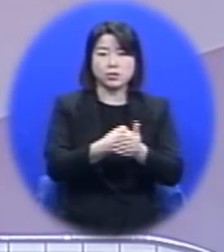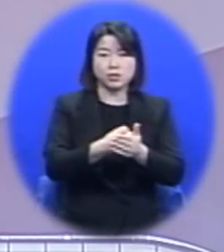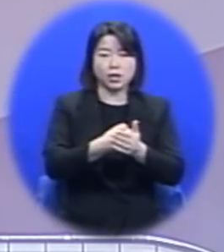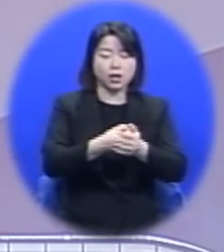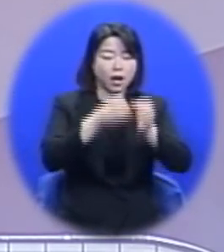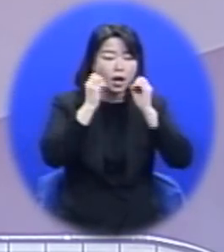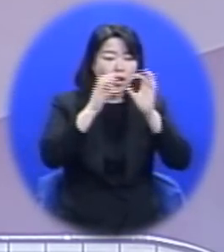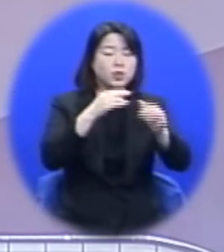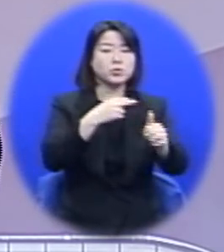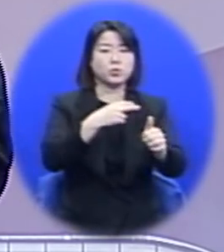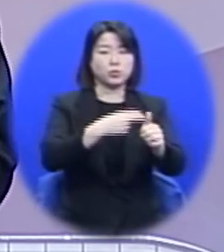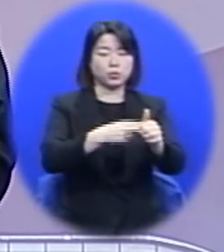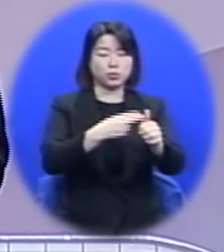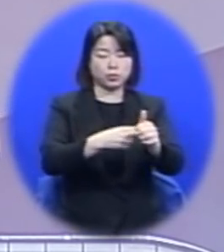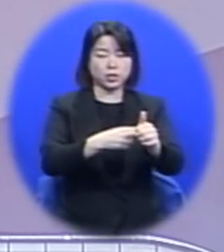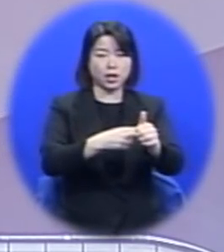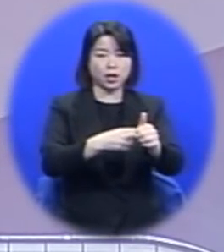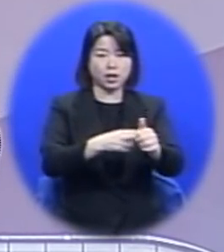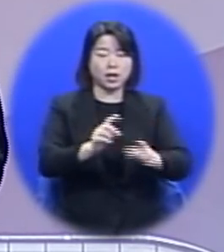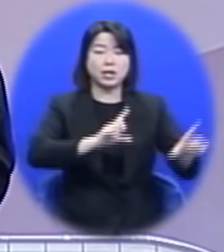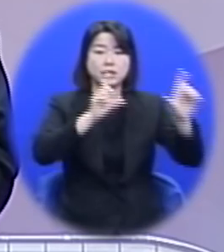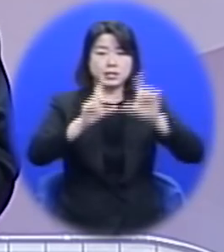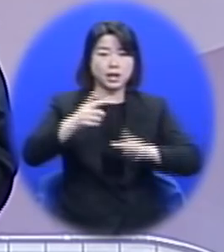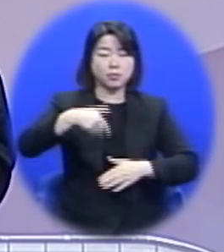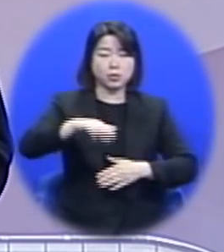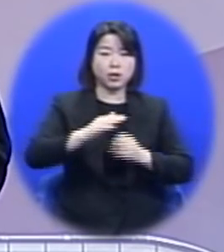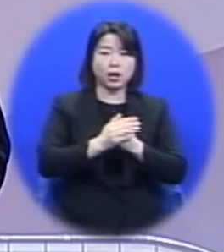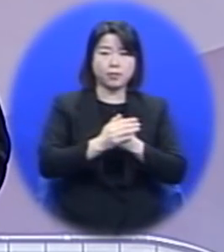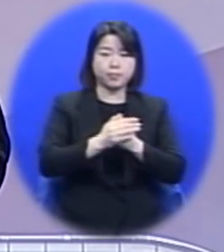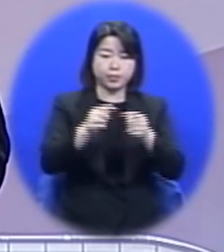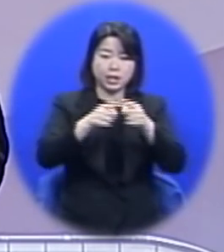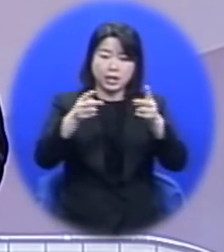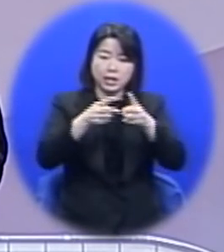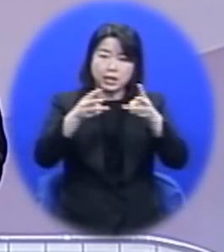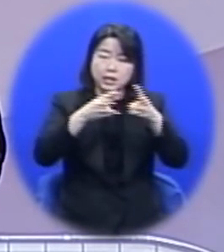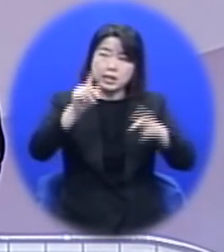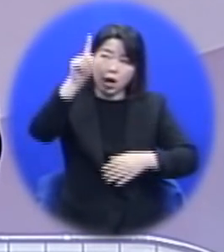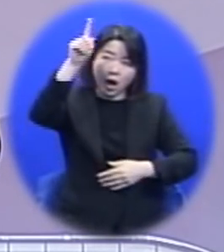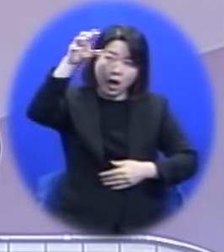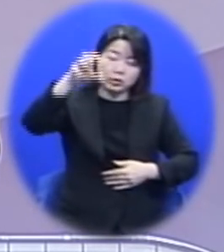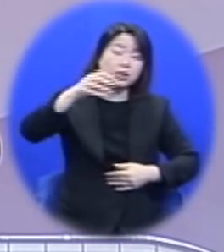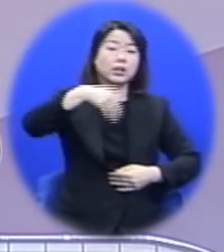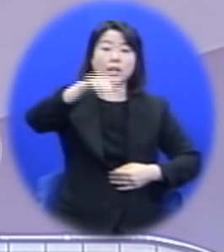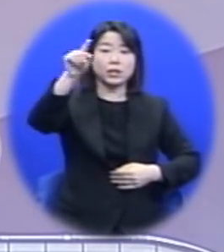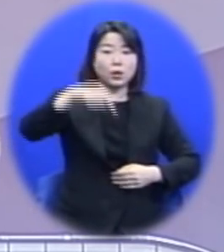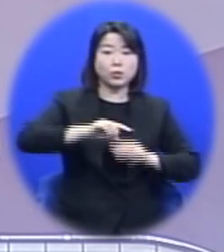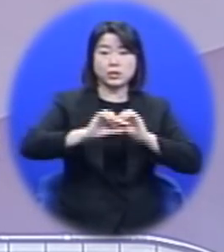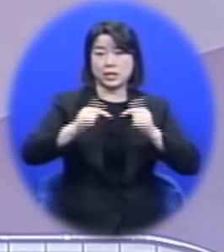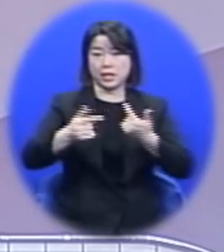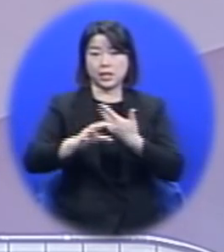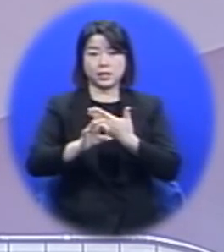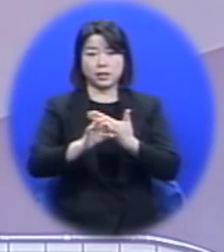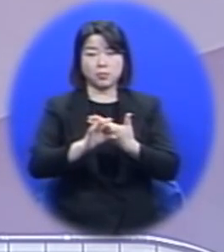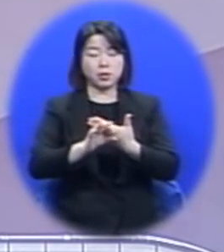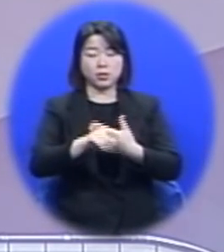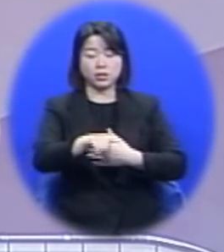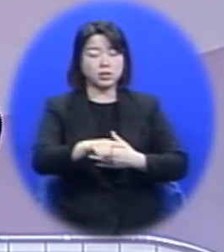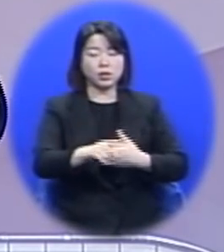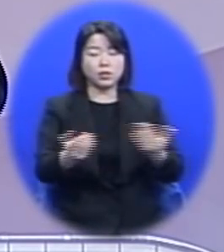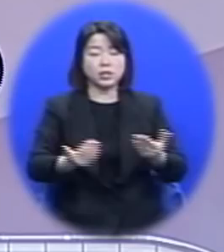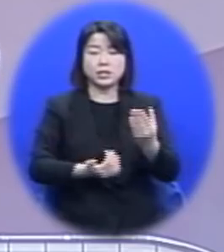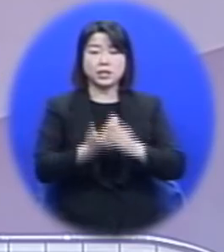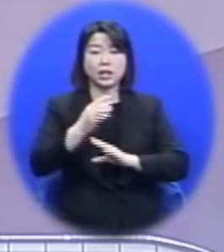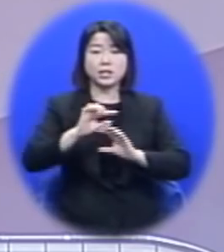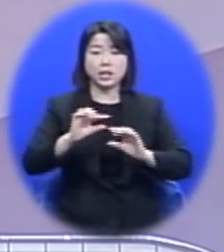나갑니다. 만약에 3층천에 올라가 본 경험이 없었다면 있을 수 없는 일이겠죠.